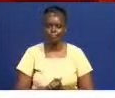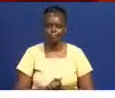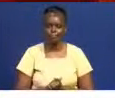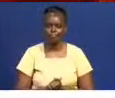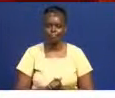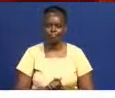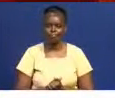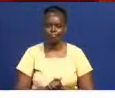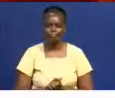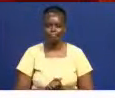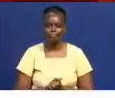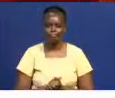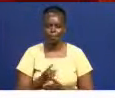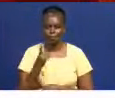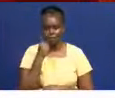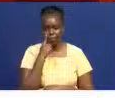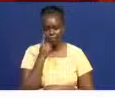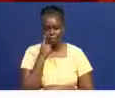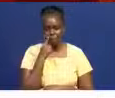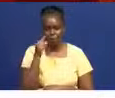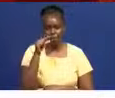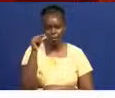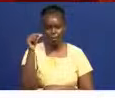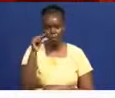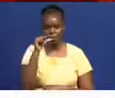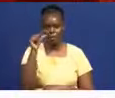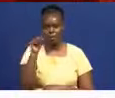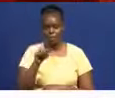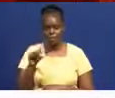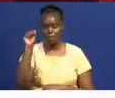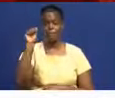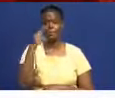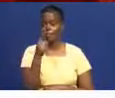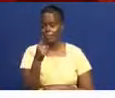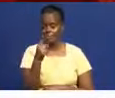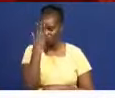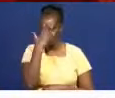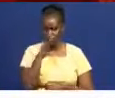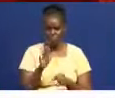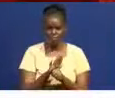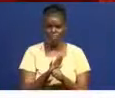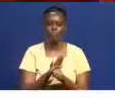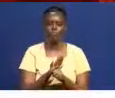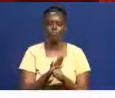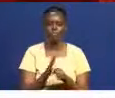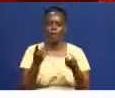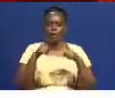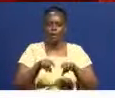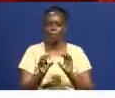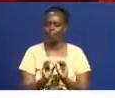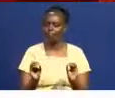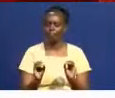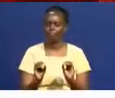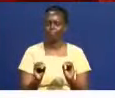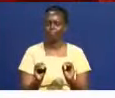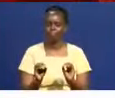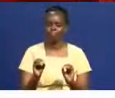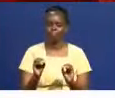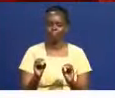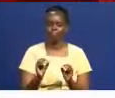Hii ndio tunaona ya kwamba GenZ wanasema hii aibu kama hii isitendeke katika nchi yetu.